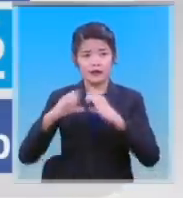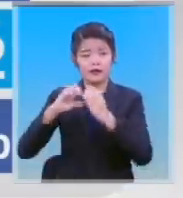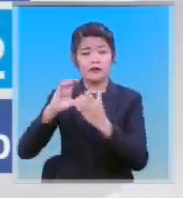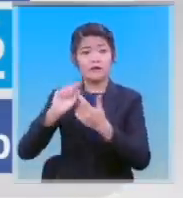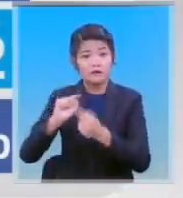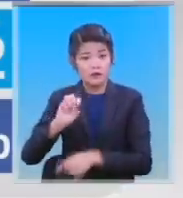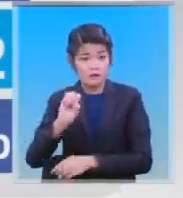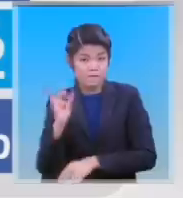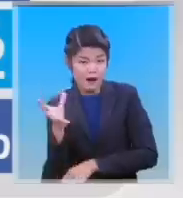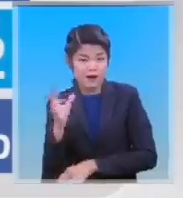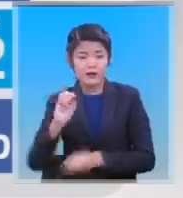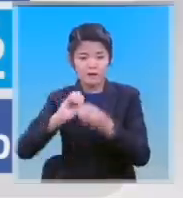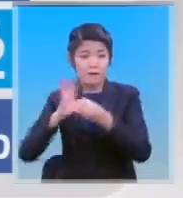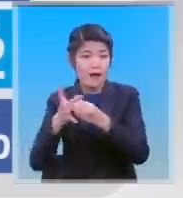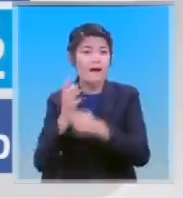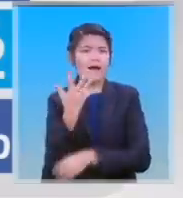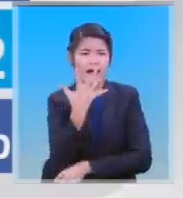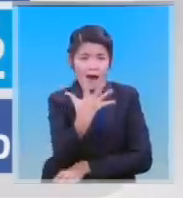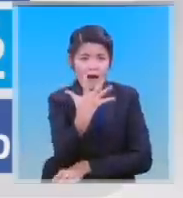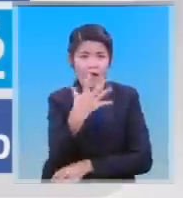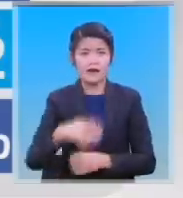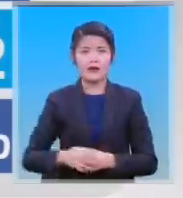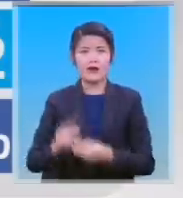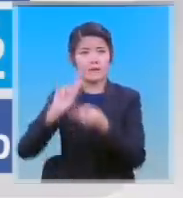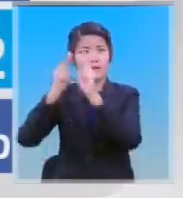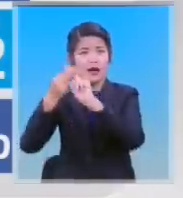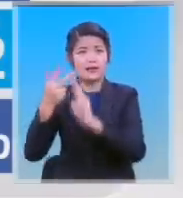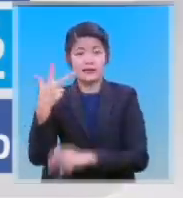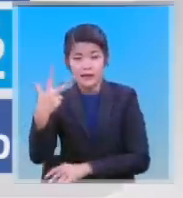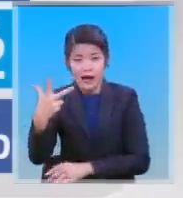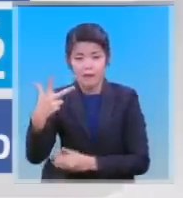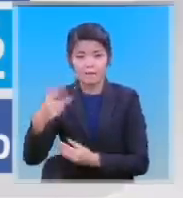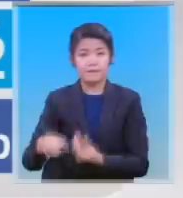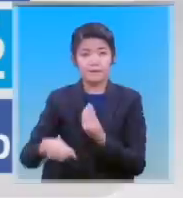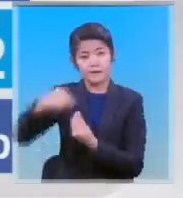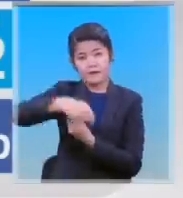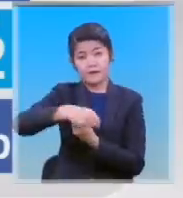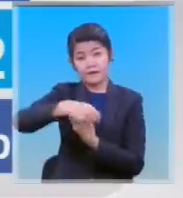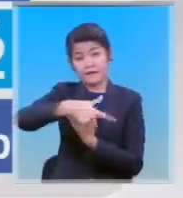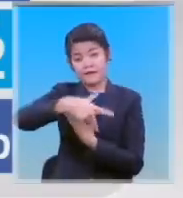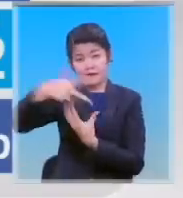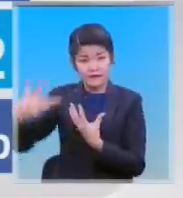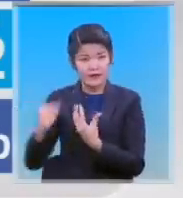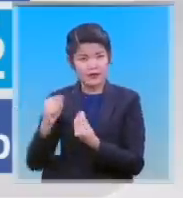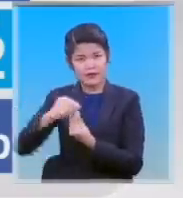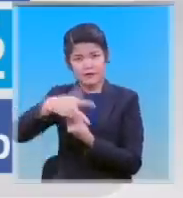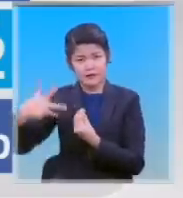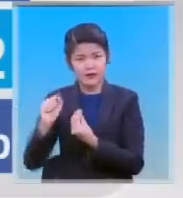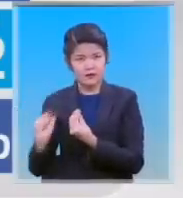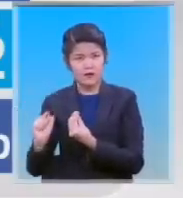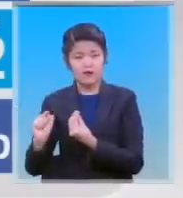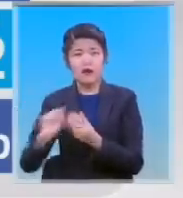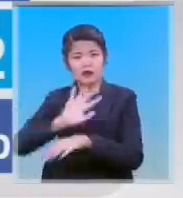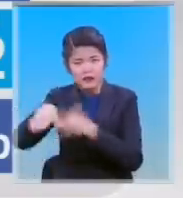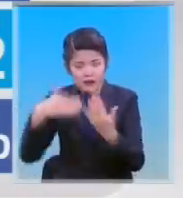พักชาติพัฒนา3ที่นั่งพักพลังท้องถิ่นไทย3ที่นั่งและพักรักผืนป่าประเทศไทย2ที่นั่งรวมทั้งหม